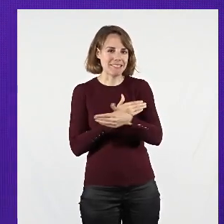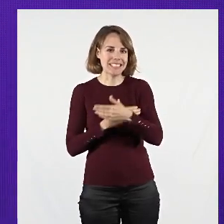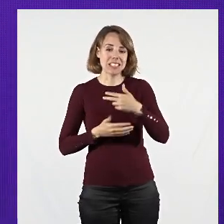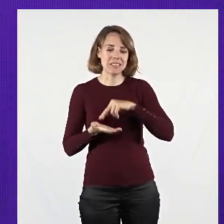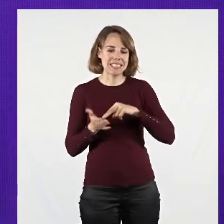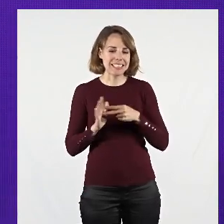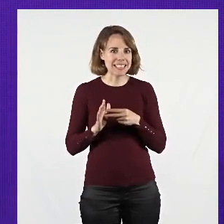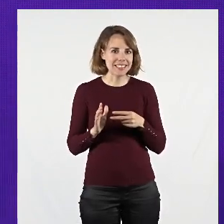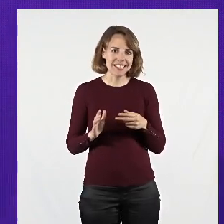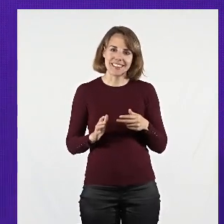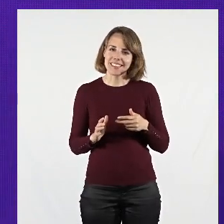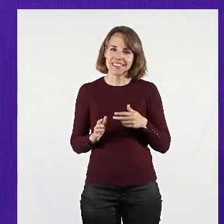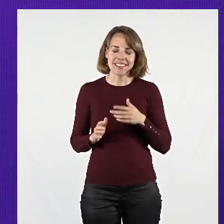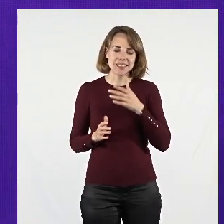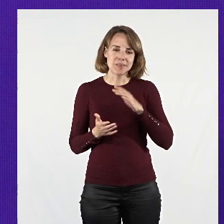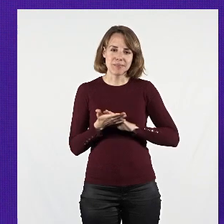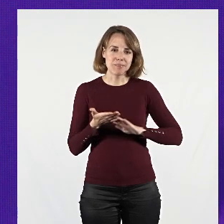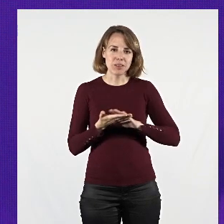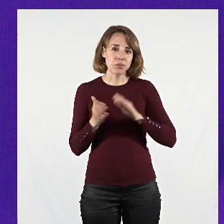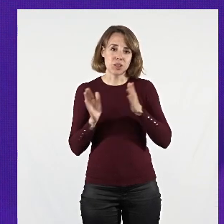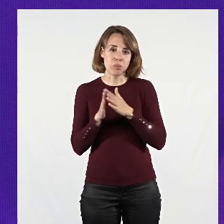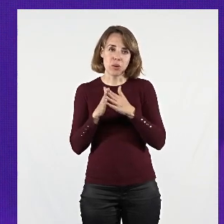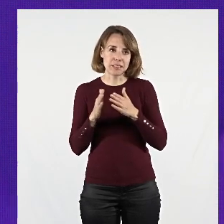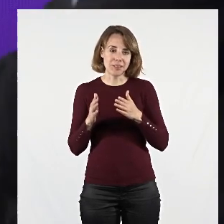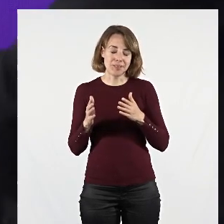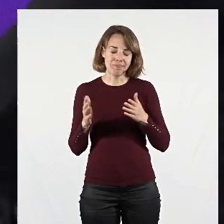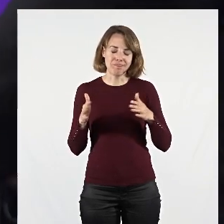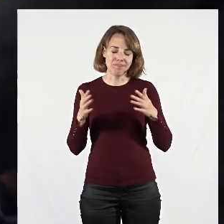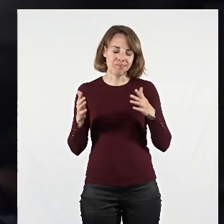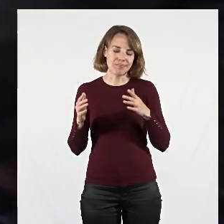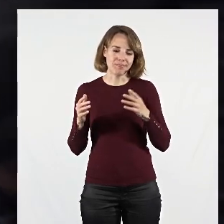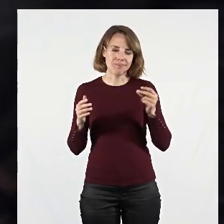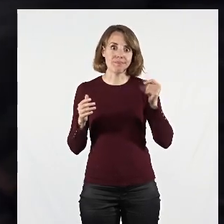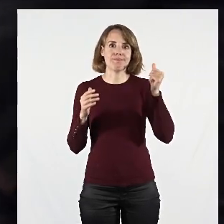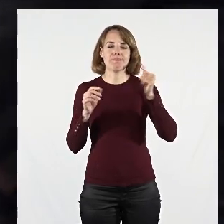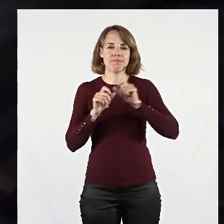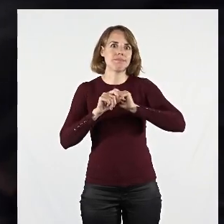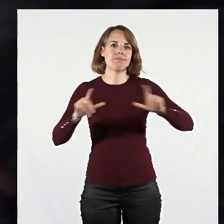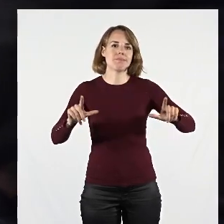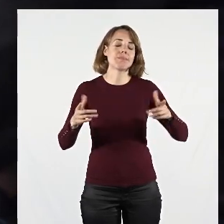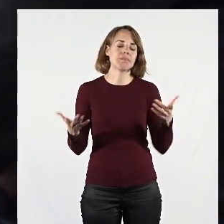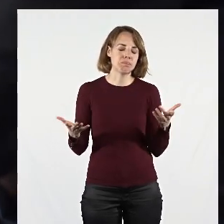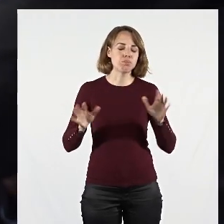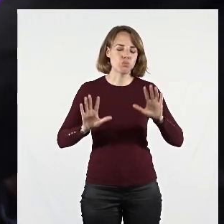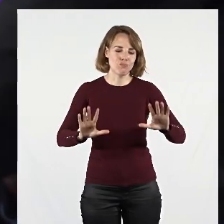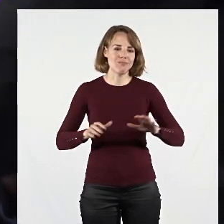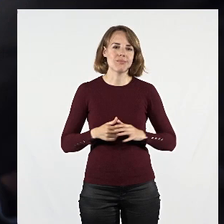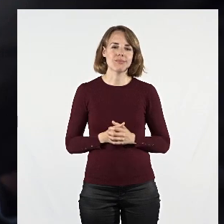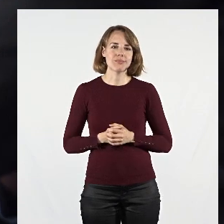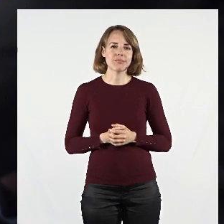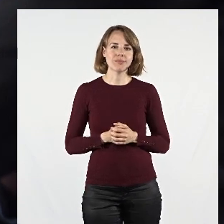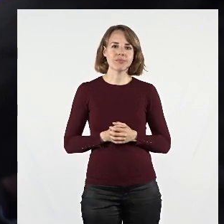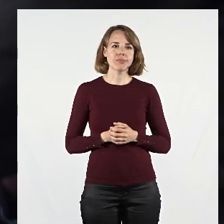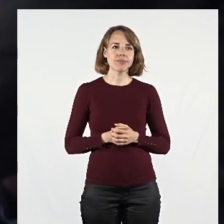beaucoup d'acrobaties et j'en suis désolé. Mais si on l'a, parce que j'imagine que c'est un sujet qui revient